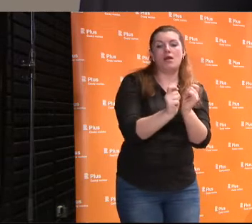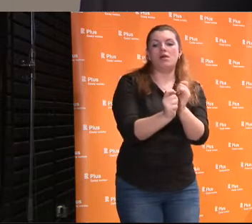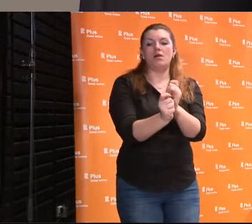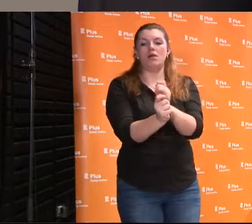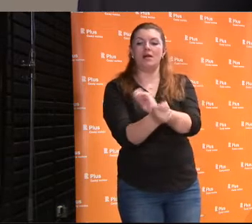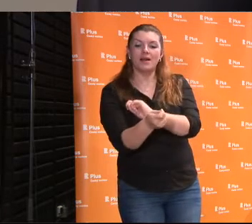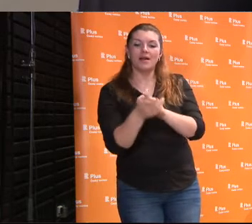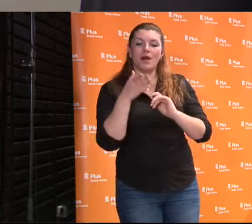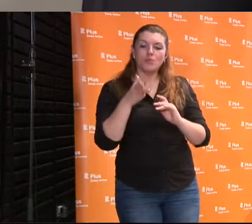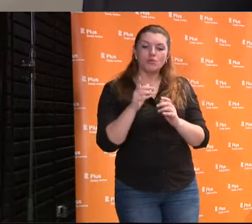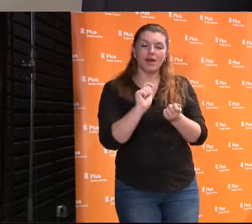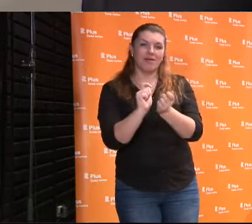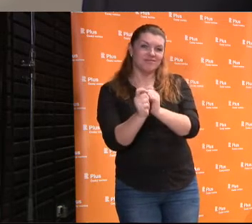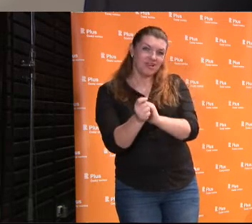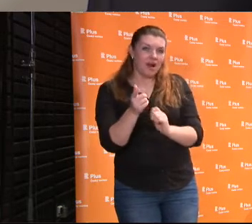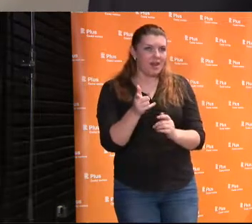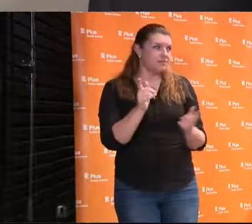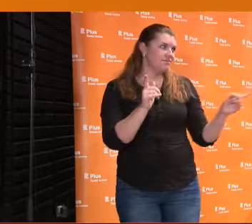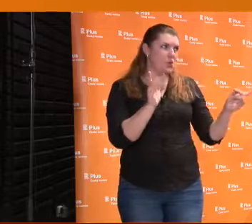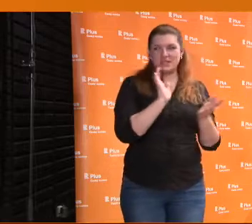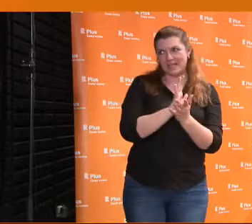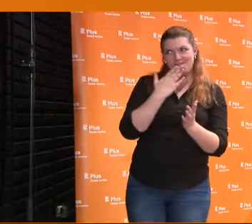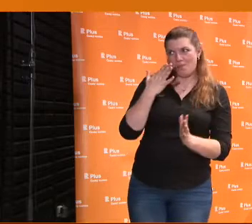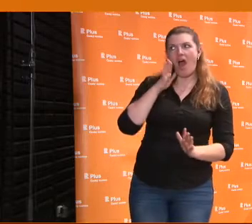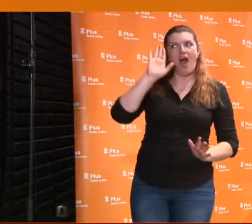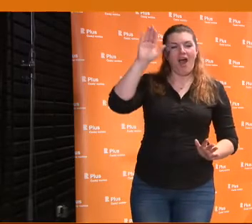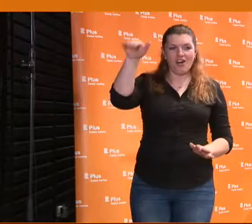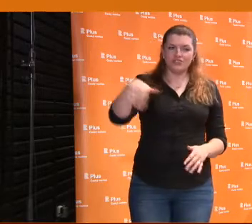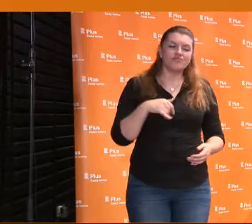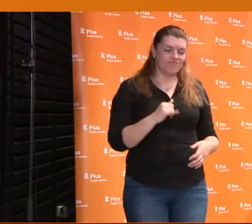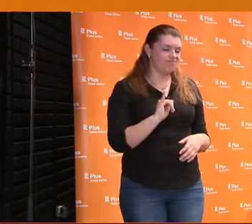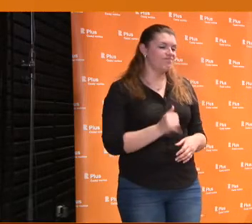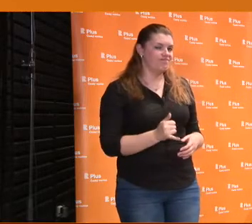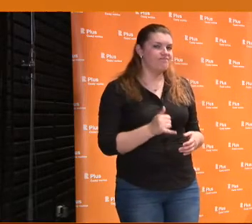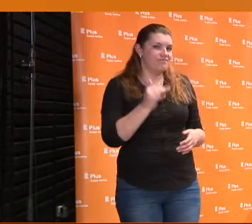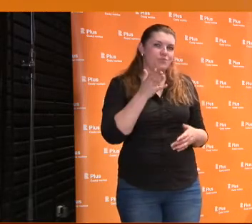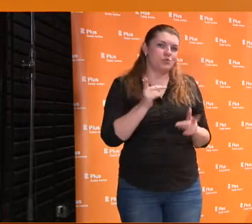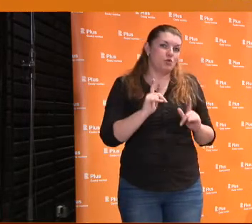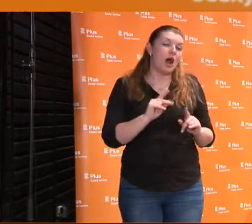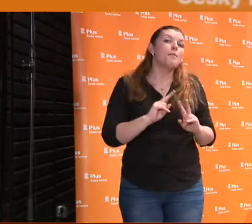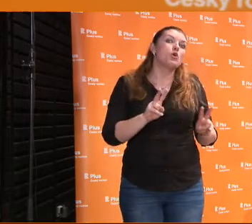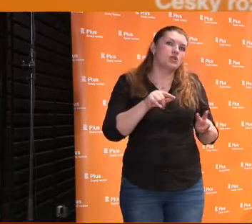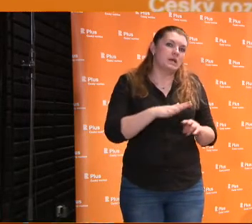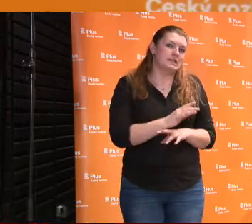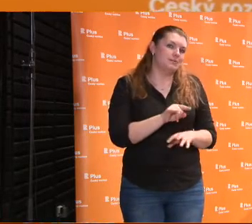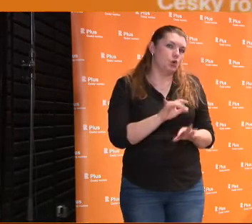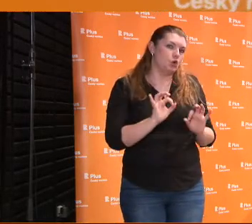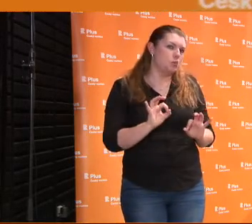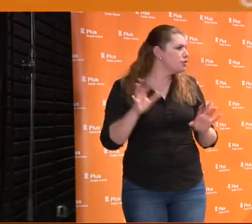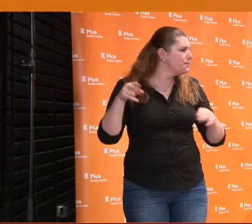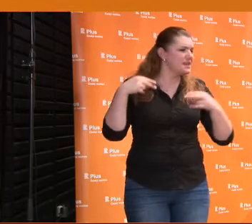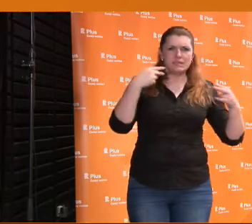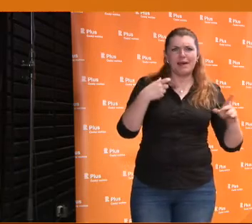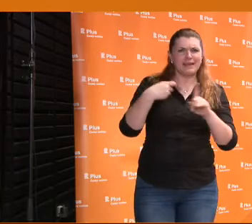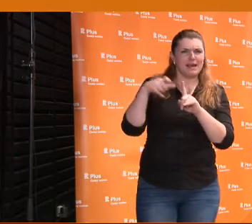se měnit i nosič informace. Ale to je zatím opravdu hudba budoucnosti. A tady si musíme chvíli počkat a možná je to dobře. Pane Kartusi, vracím se k vám a